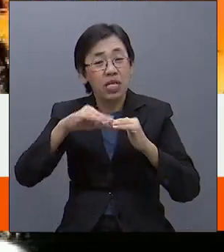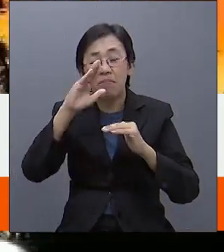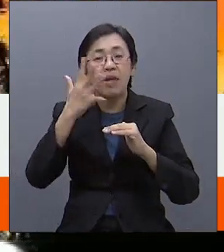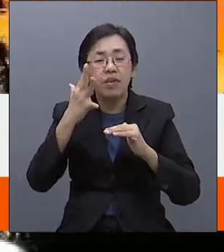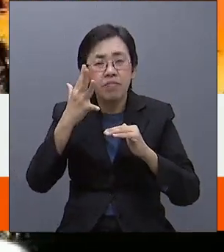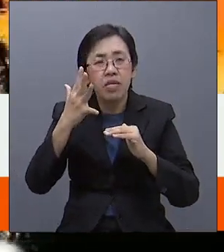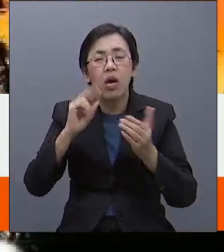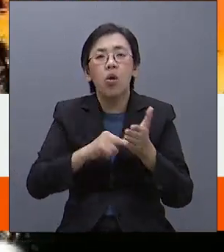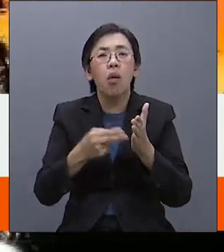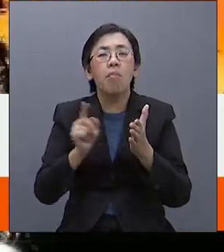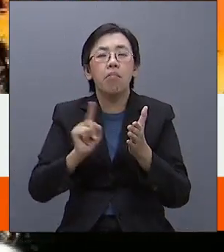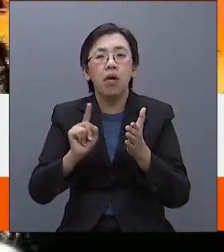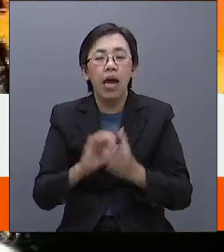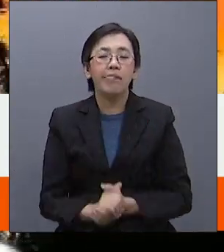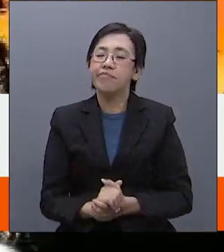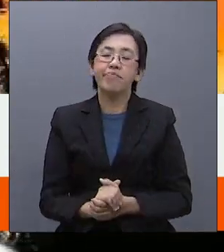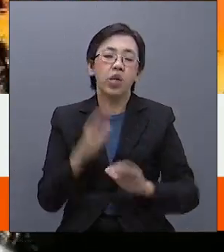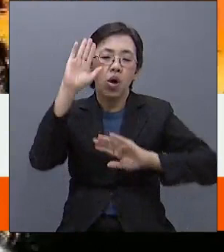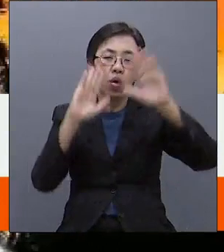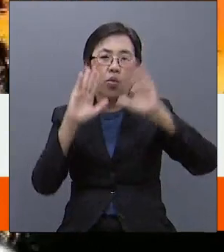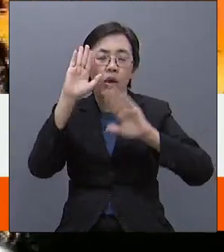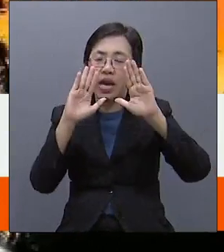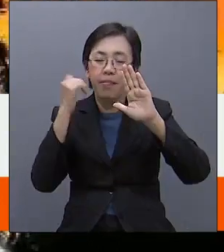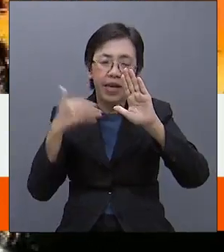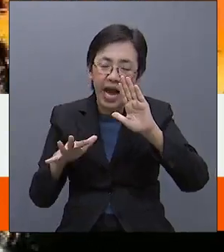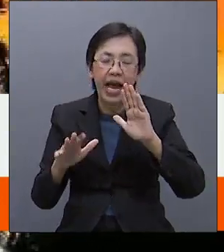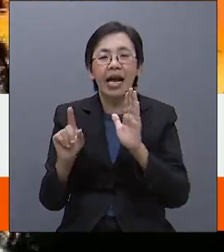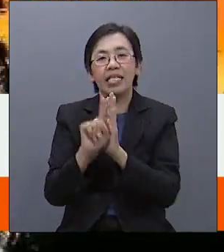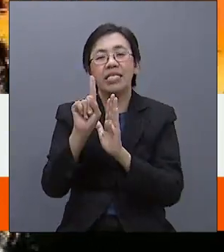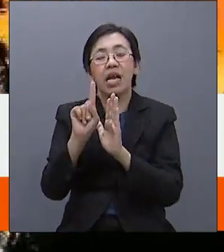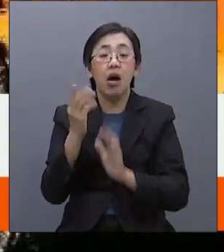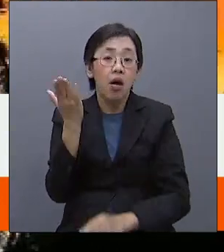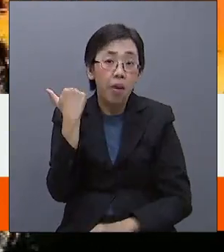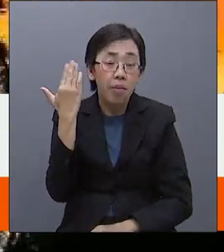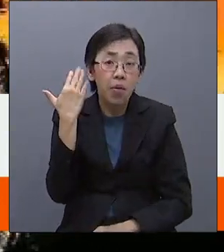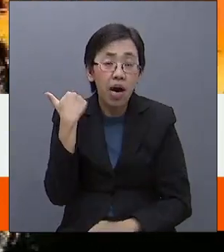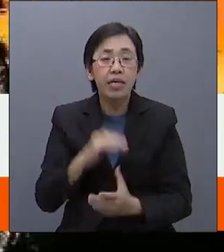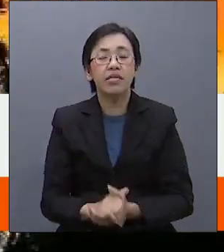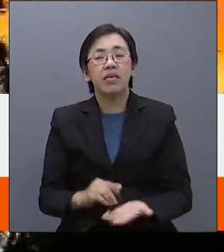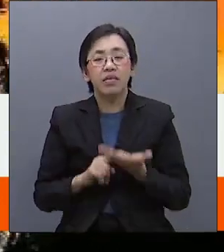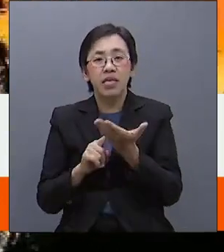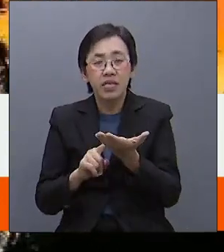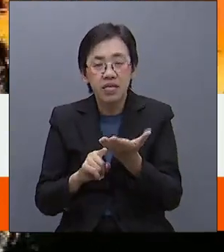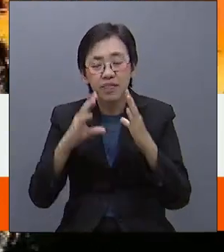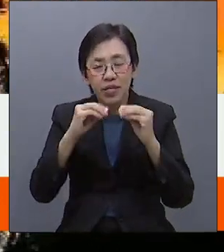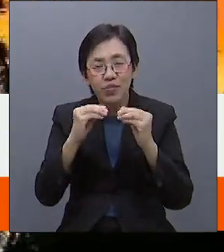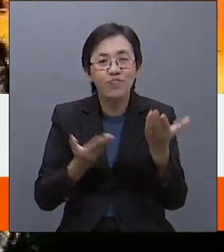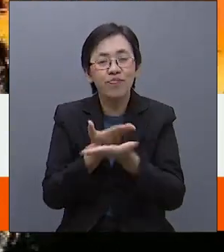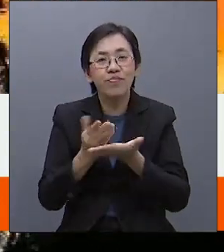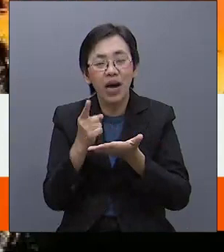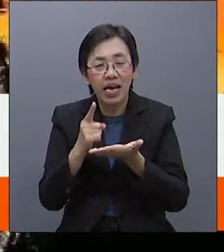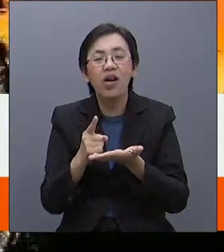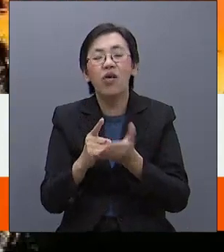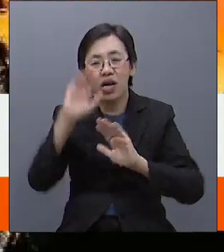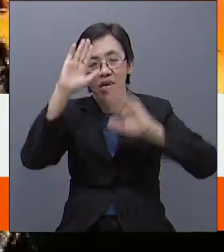ก็ถือว่าเขาเนี่ยไม่ได้รับเลือกก็ผ่านไปครั้งหนึ่งแล้วเนี่ยแล้วมาเมื่อวานนี้เนี่ยก็มีการประชุมกันอีกเพื่อจะเลือกน